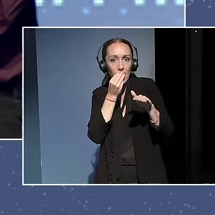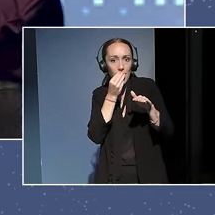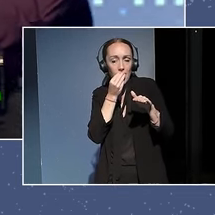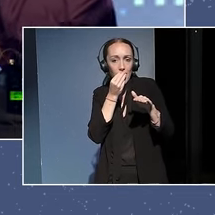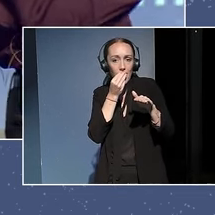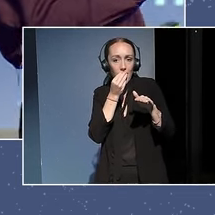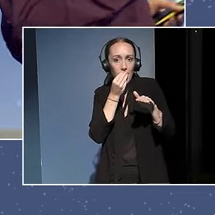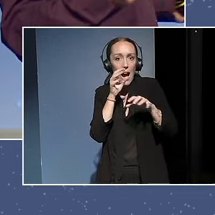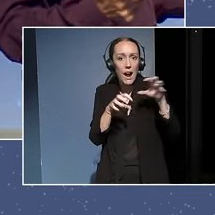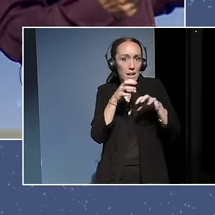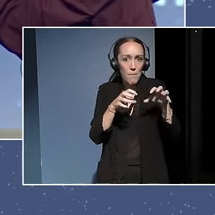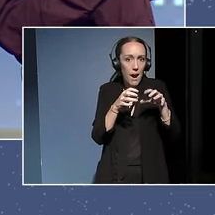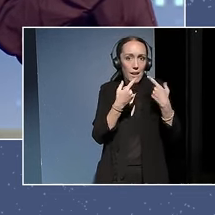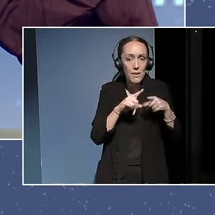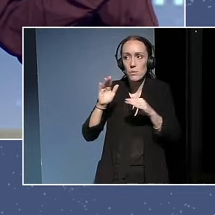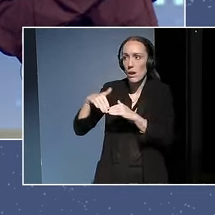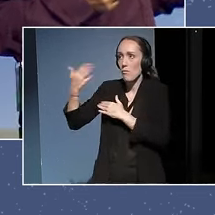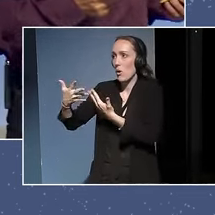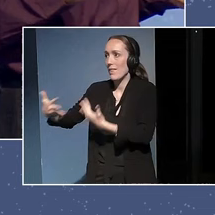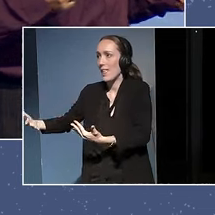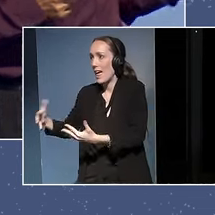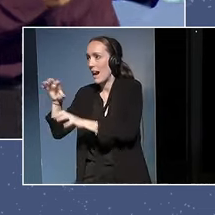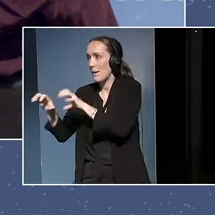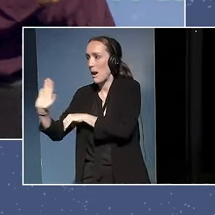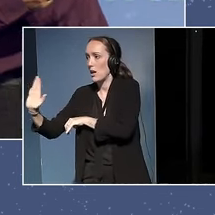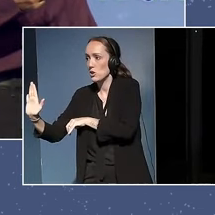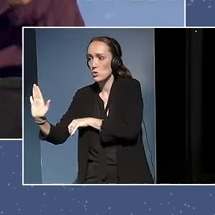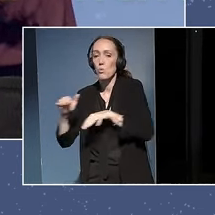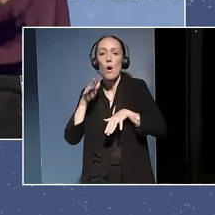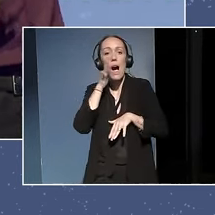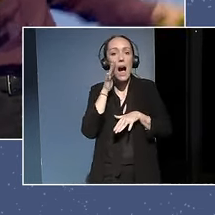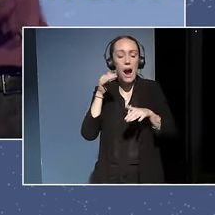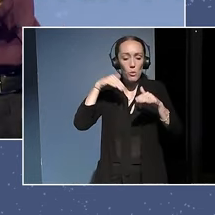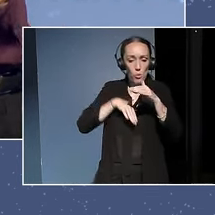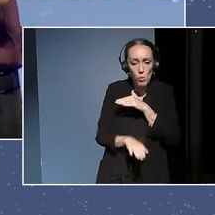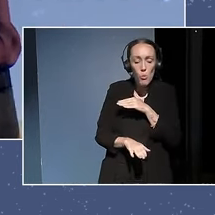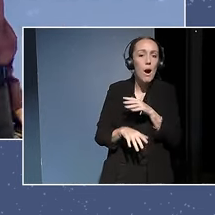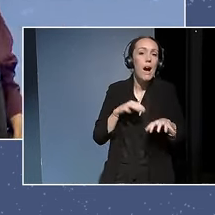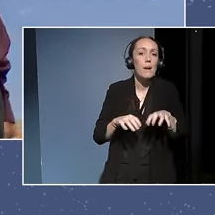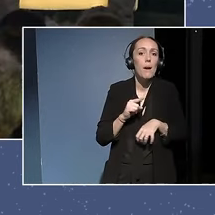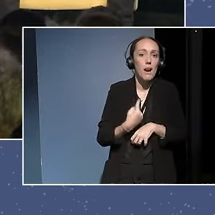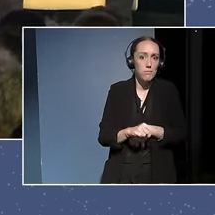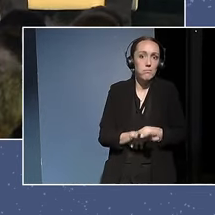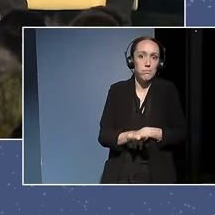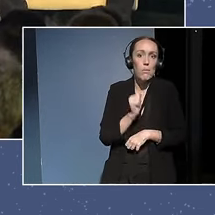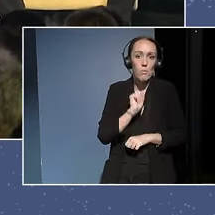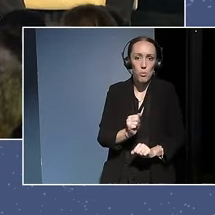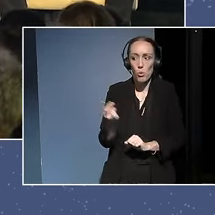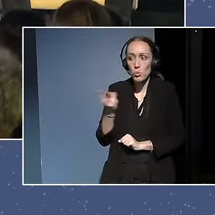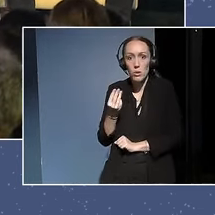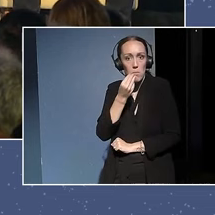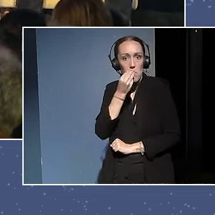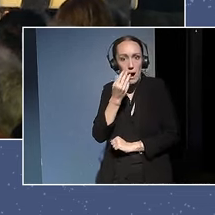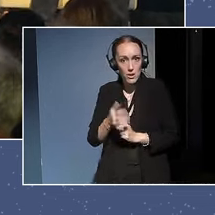e quindi qui siamo all'enigma il cosiddetto enigma di stromer che se vuoi poi puoi spiegare Diego Sì praticamente